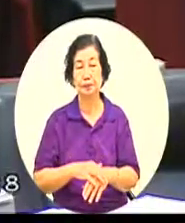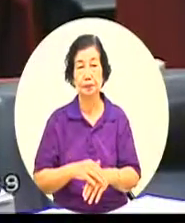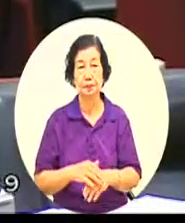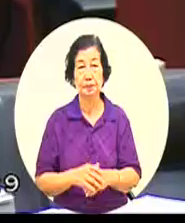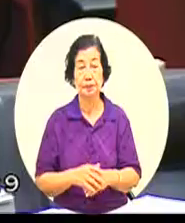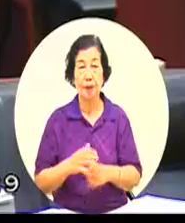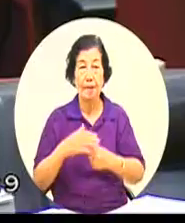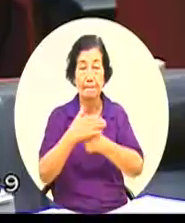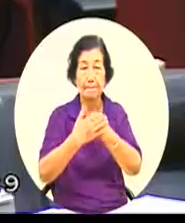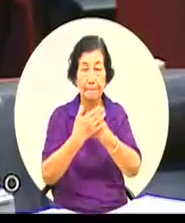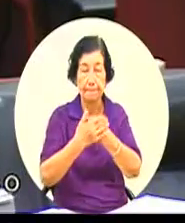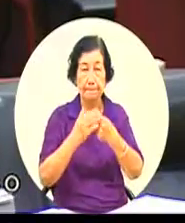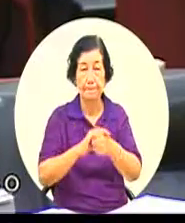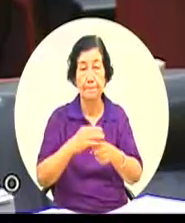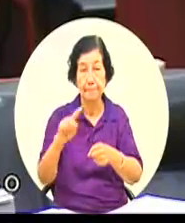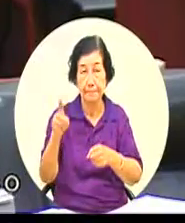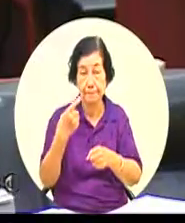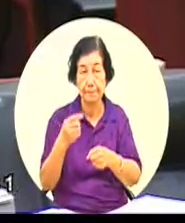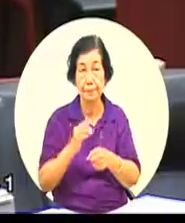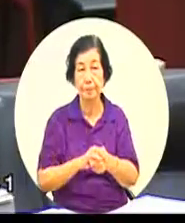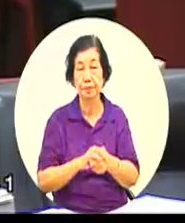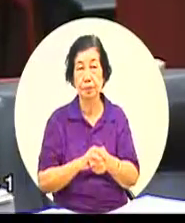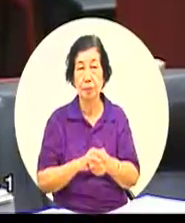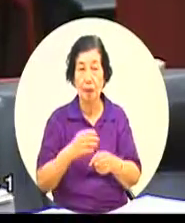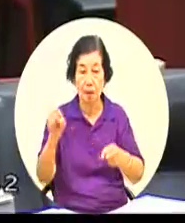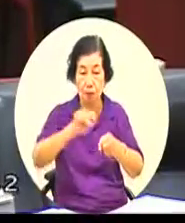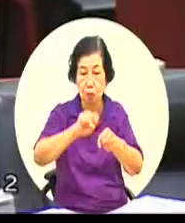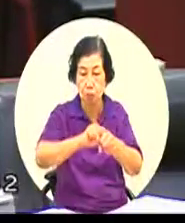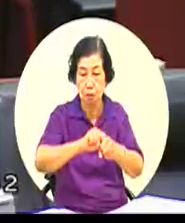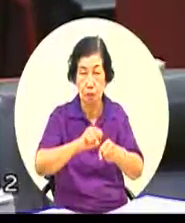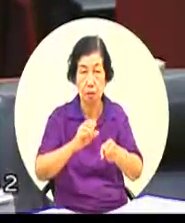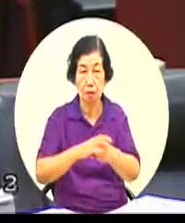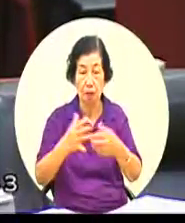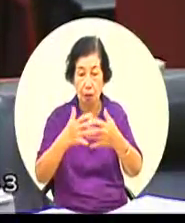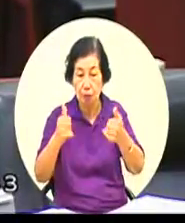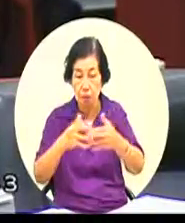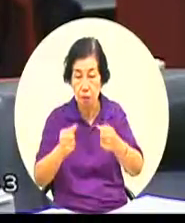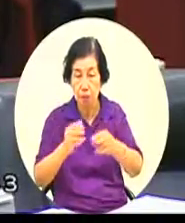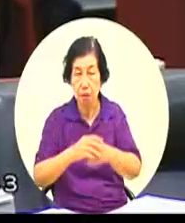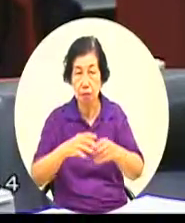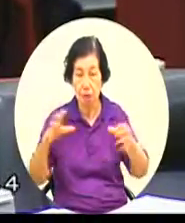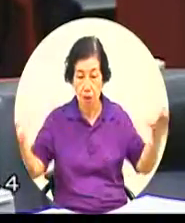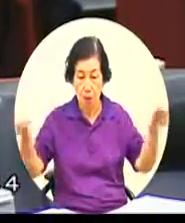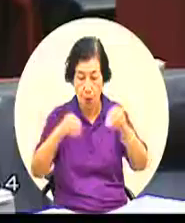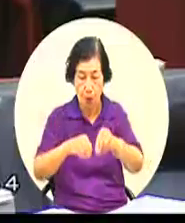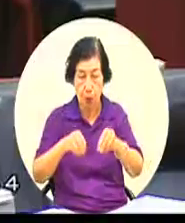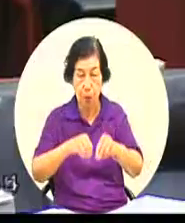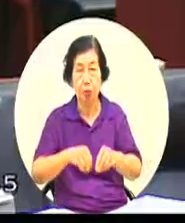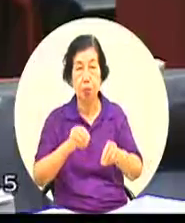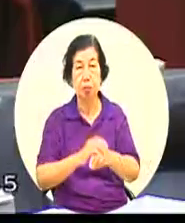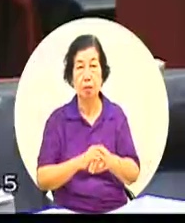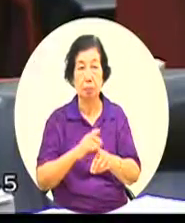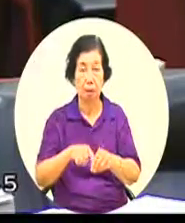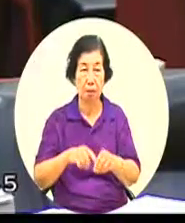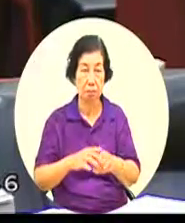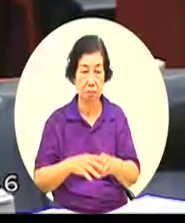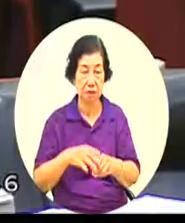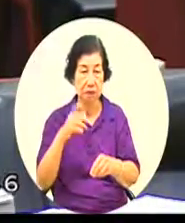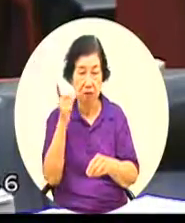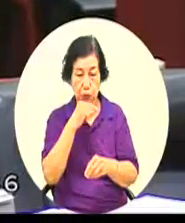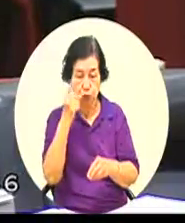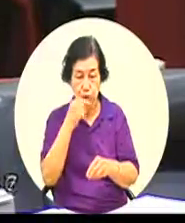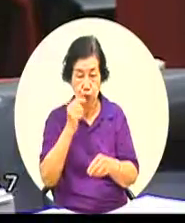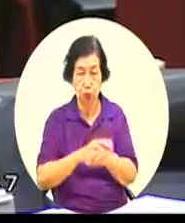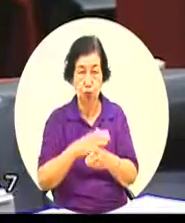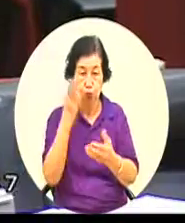宝来遐，家家的无一摆好习惯。如果一个集中管理，勉强那么停班停课，他们受教也